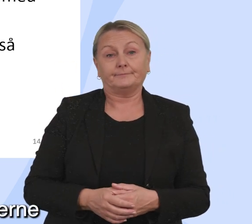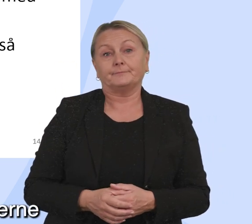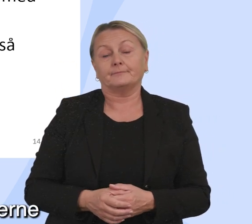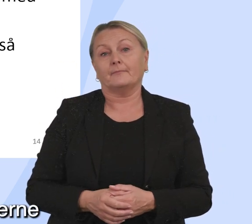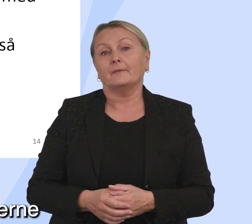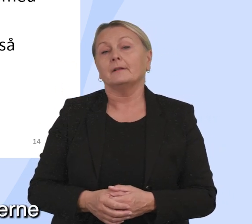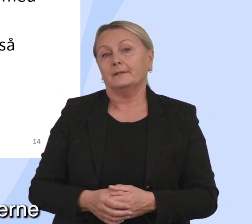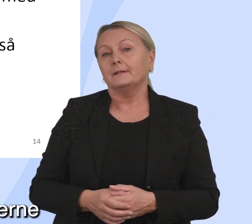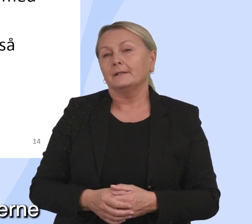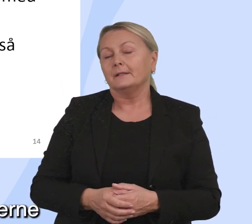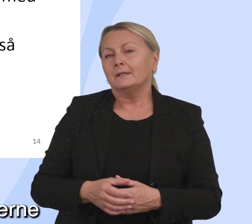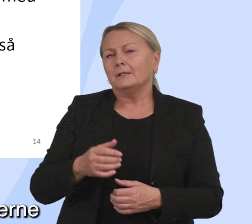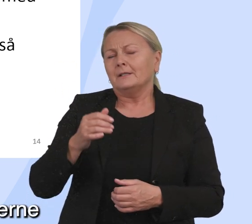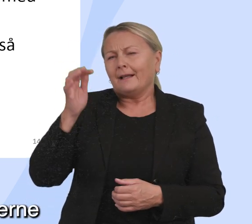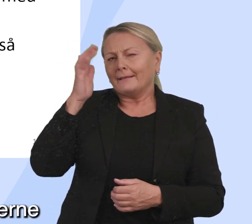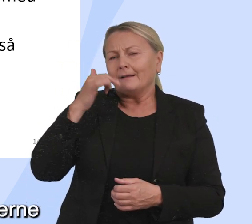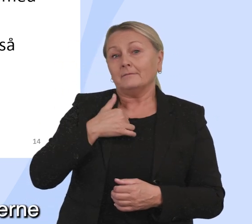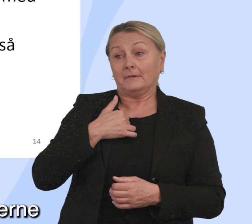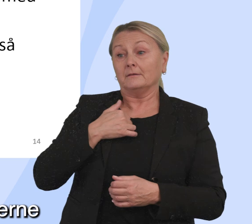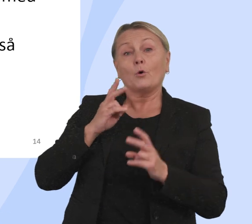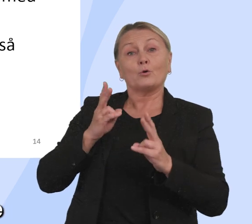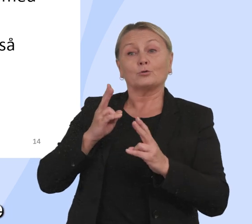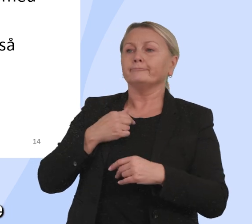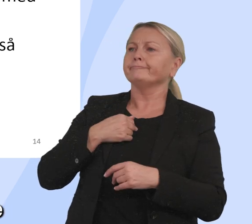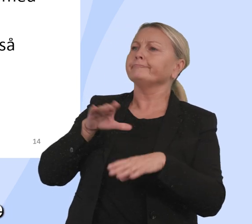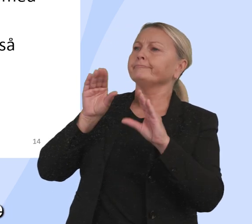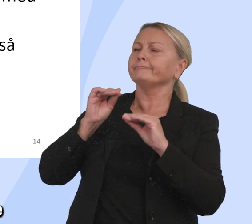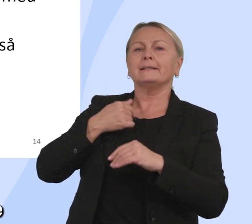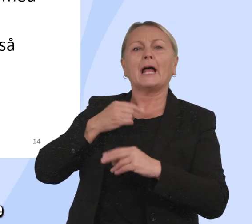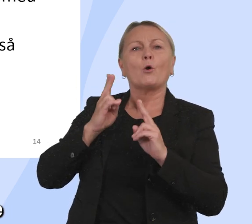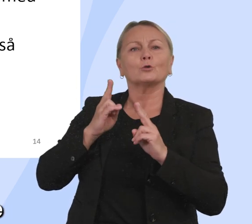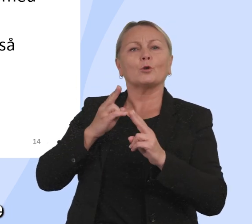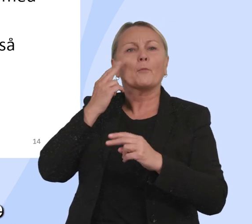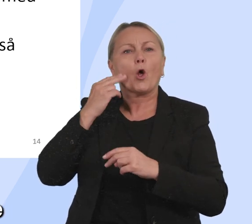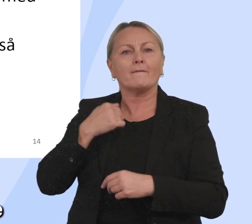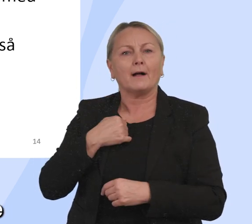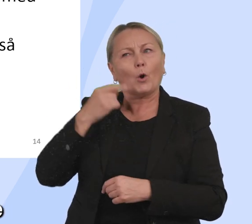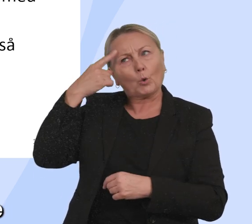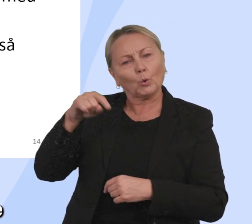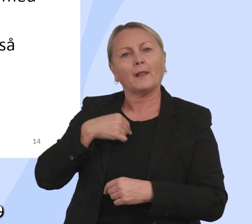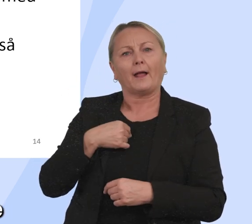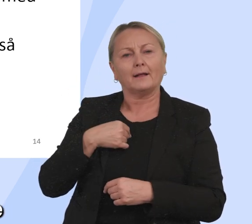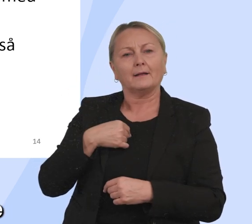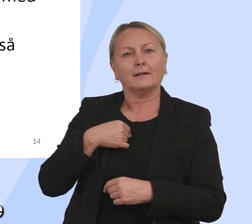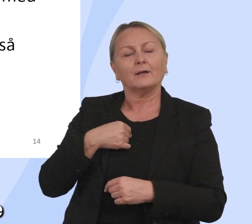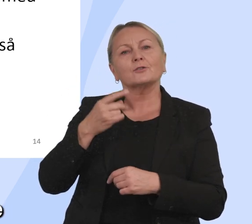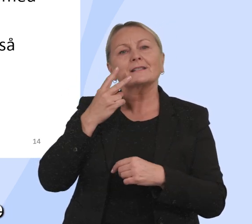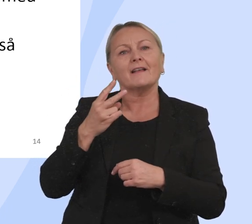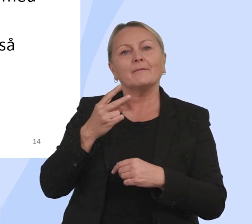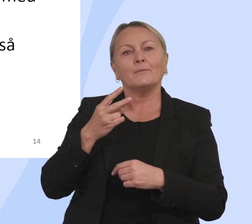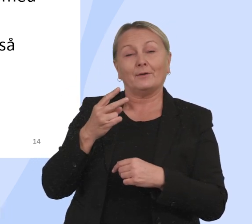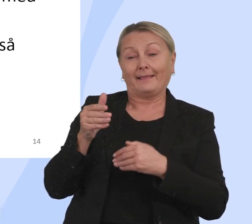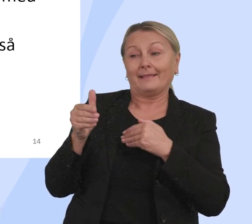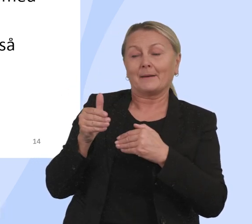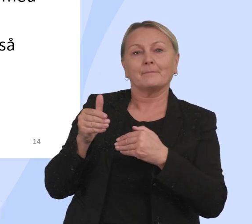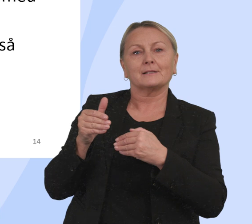også gerne kunne, det vil jeg også gerne prøve. Så kigger vi også på den nærmeste udviklingszone, fordi man spejler det,